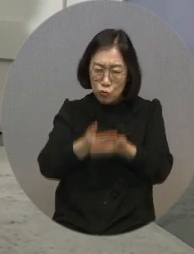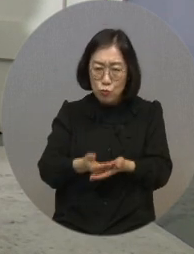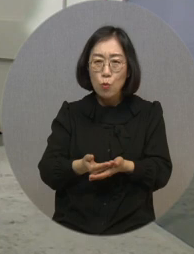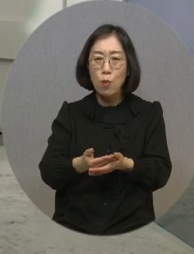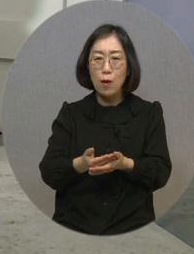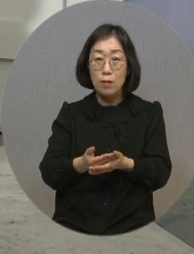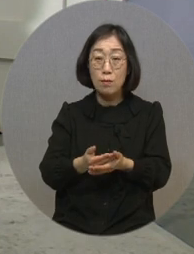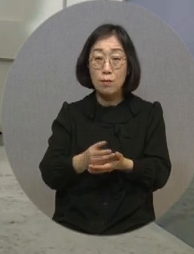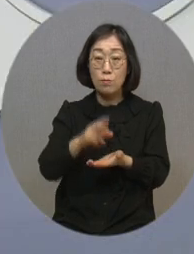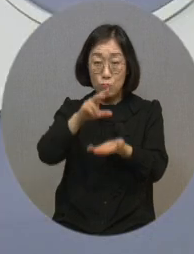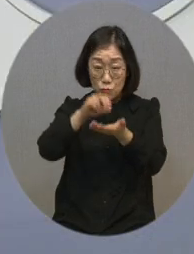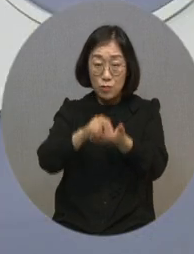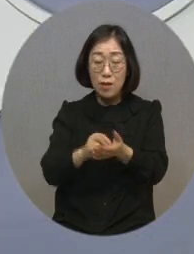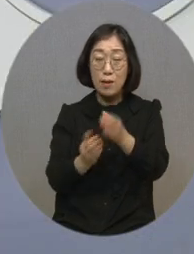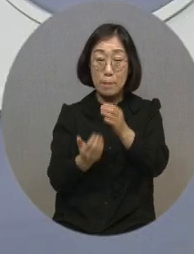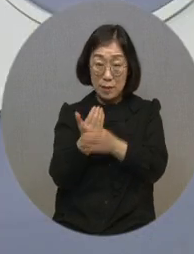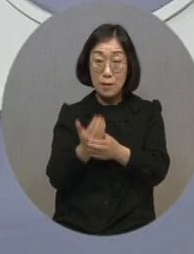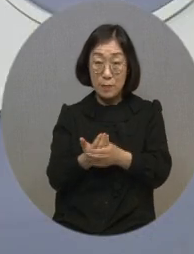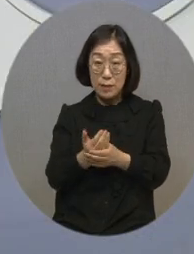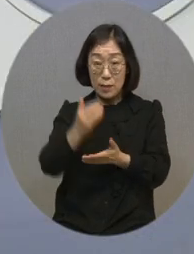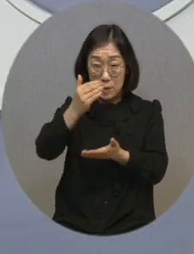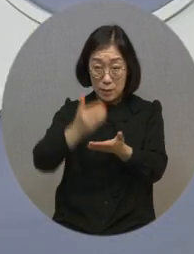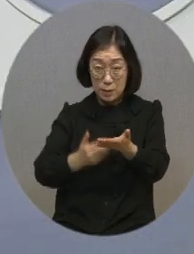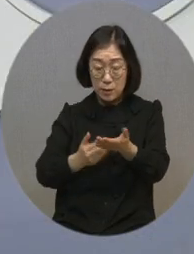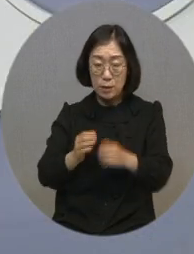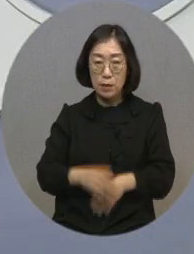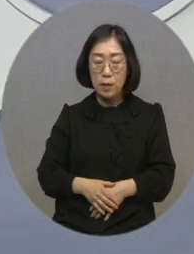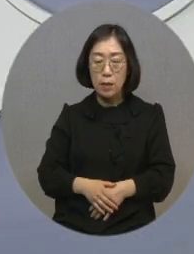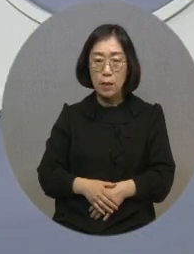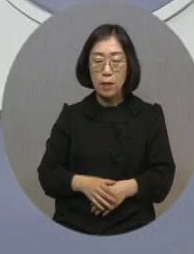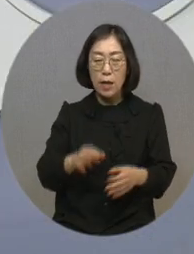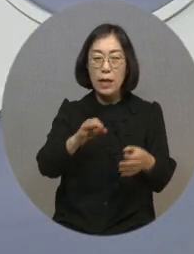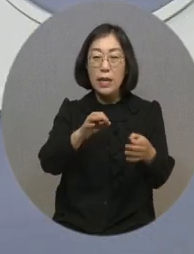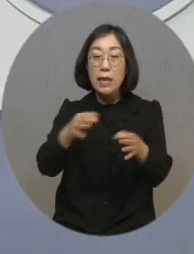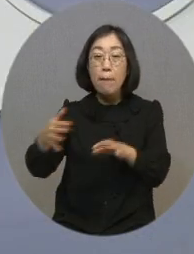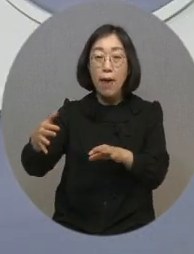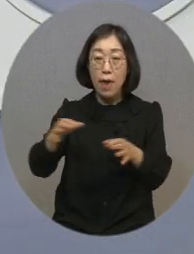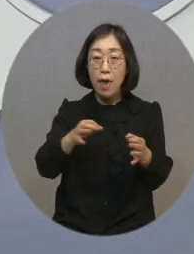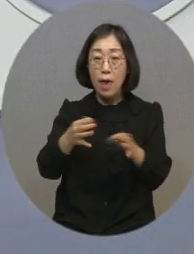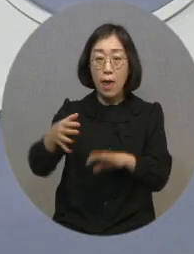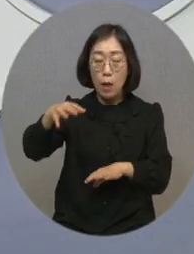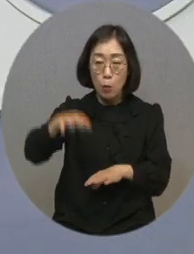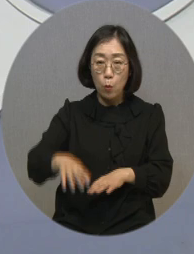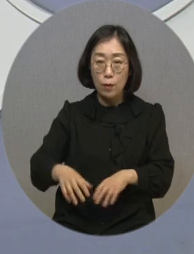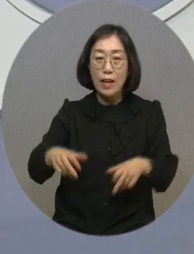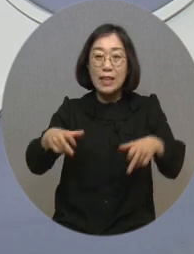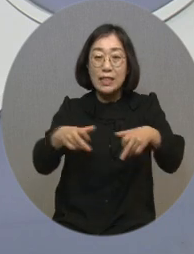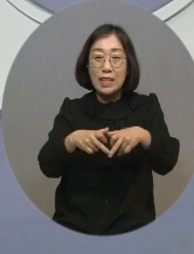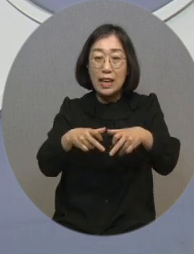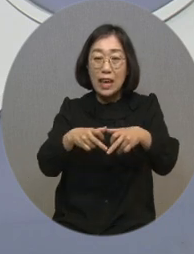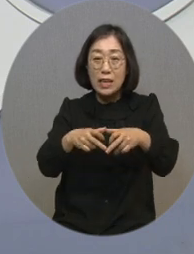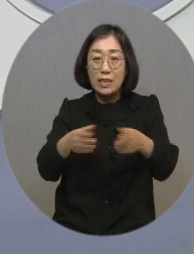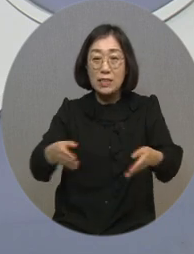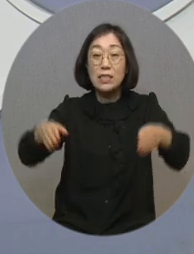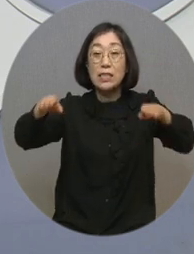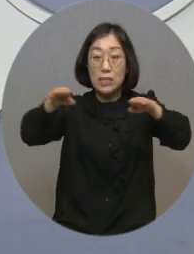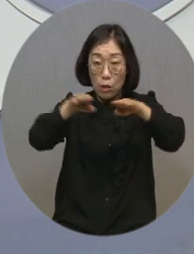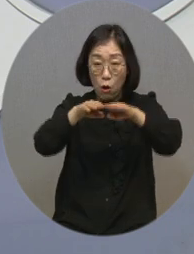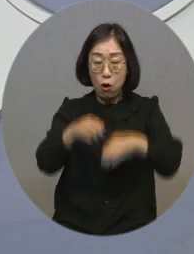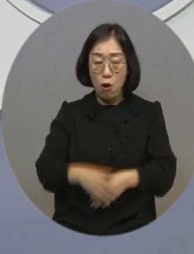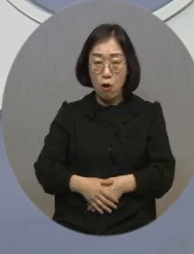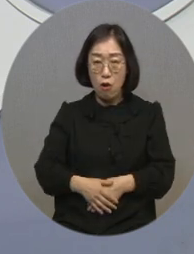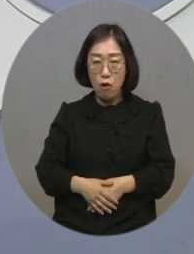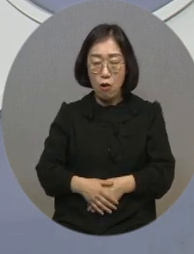기억에 남는데 첫 번째는 이제 김해에 그 어떤 장애인 시설이었는데 이제 네. 비인가